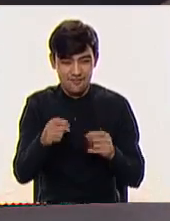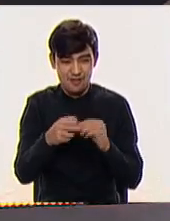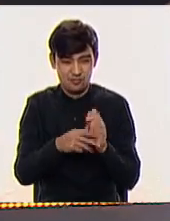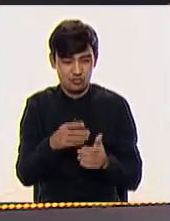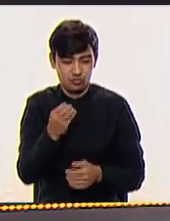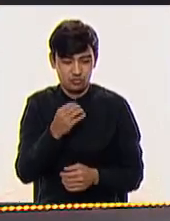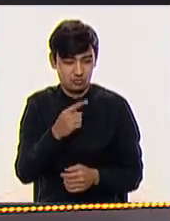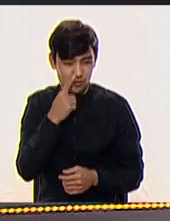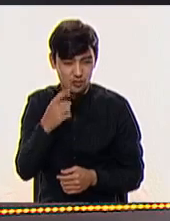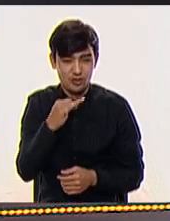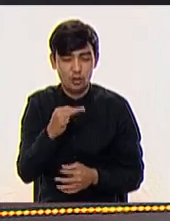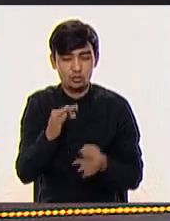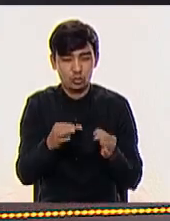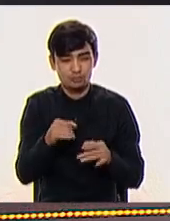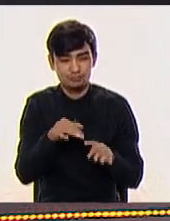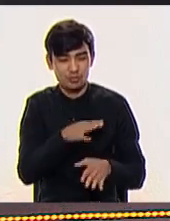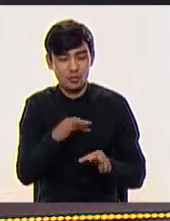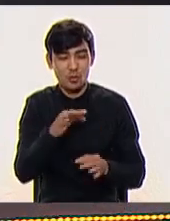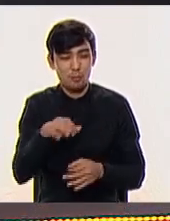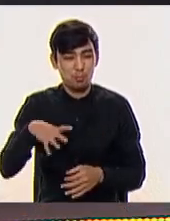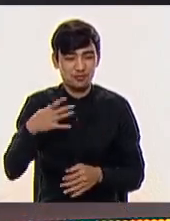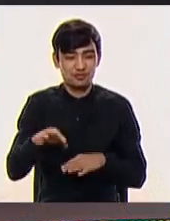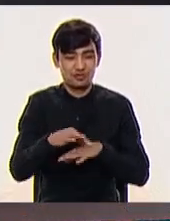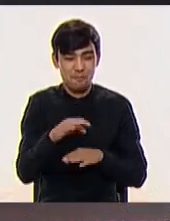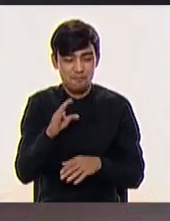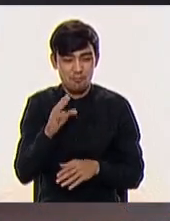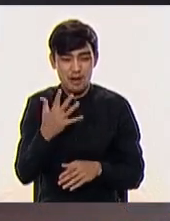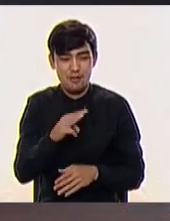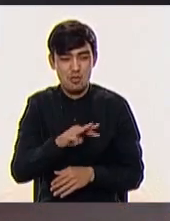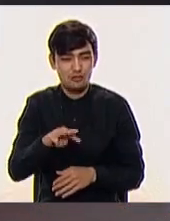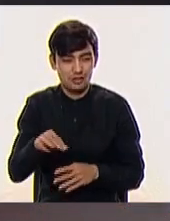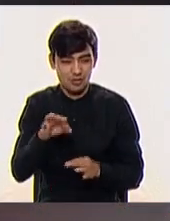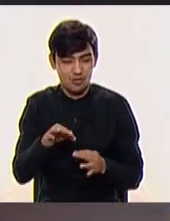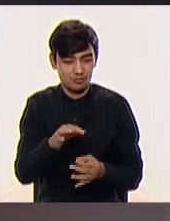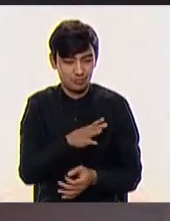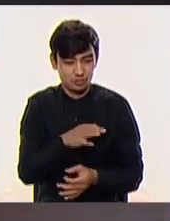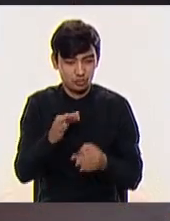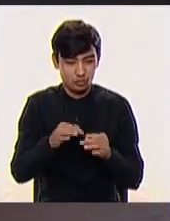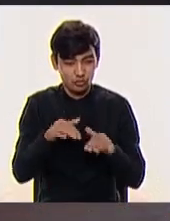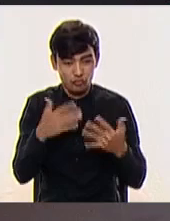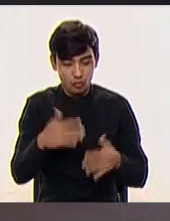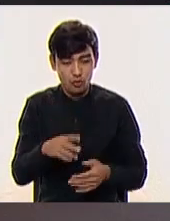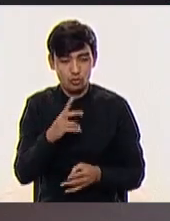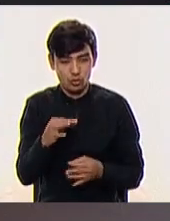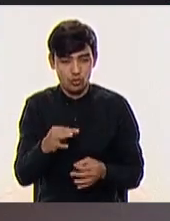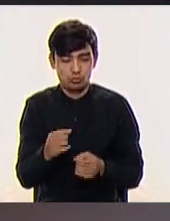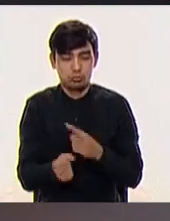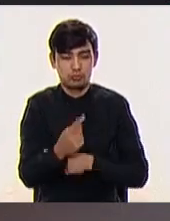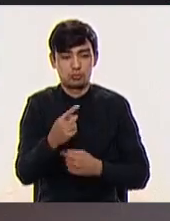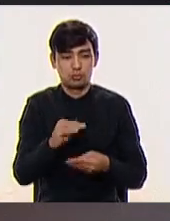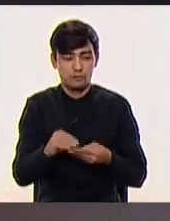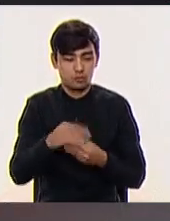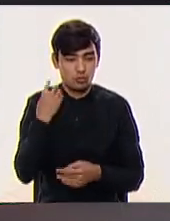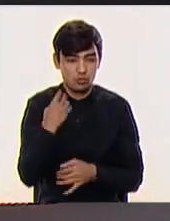постановил выплатить единовременно бывшей супруге 5 миллионов тенге. Но и после этого откуда-то образовался